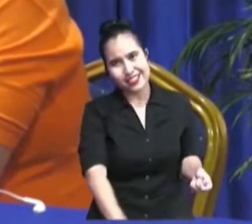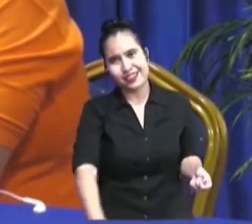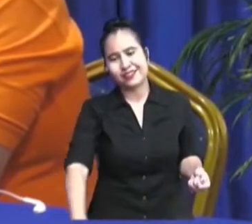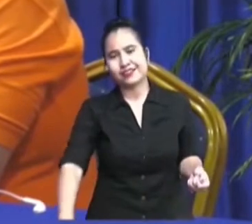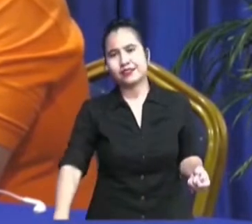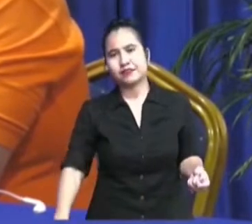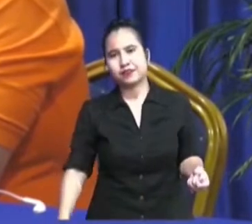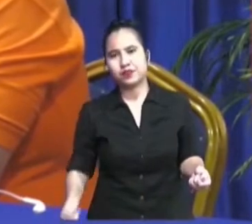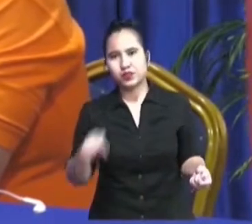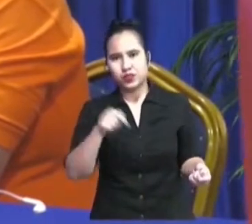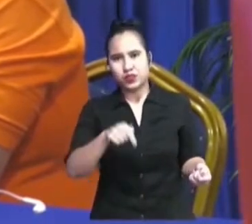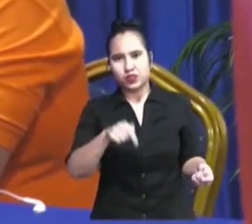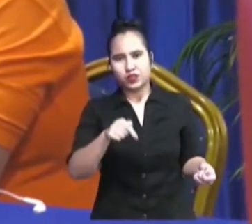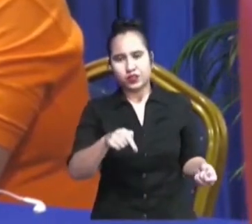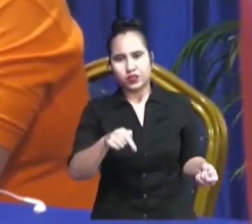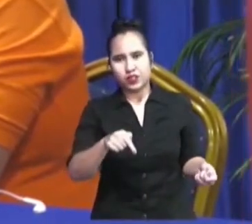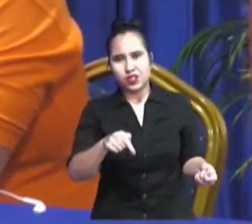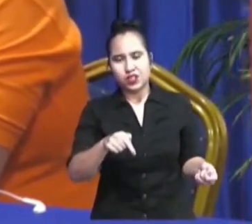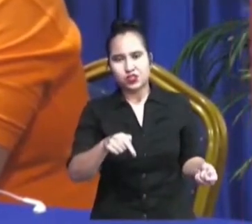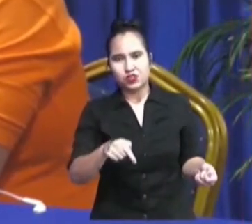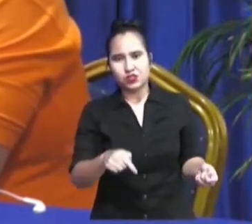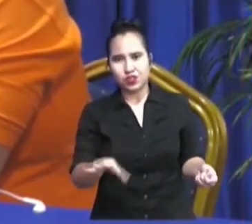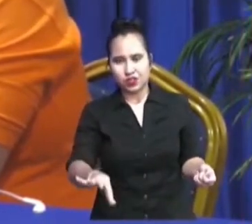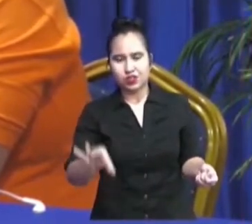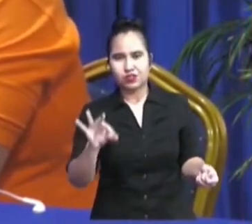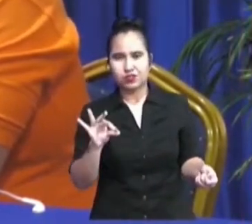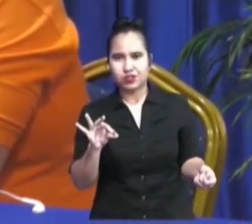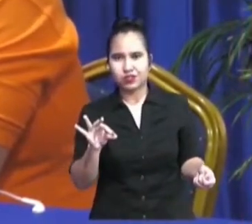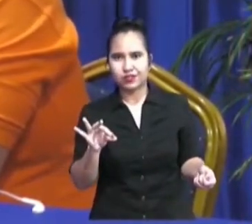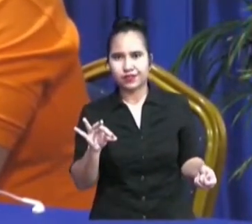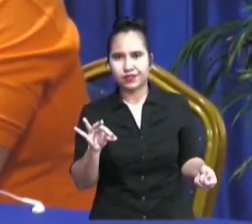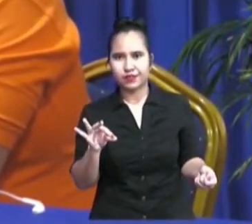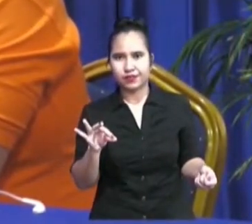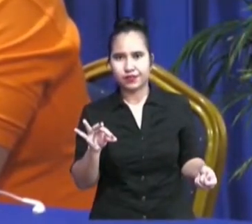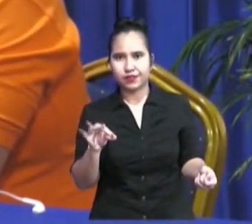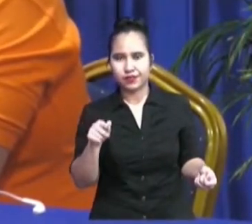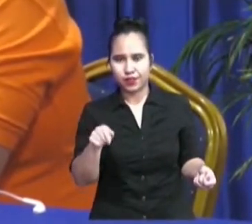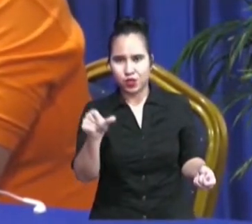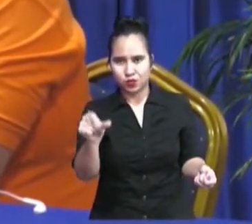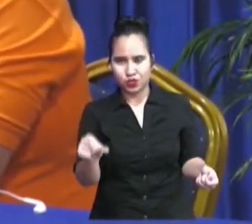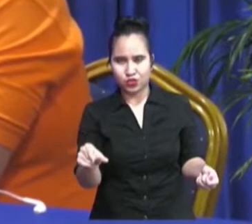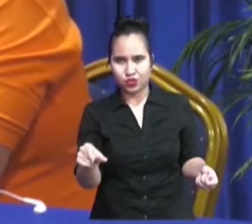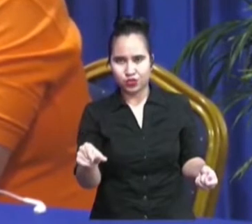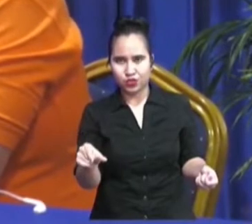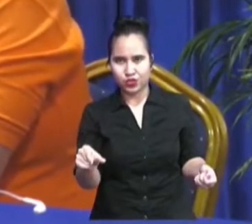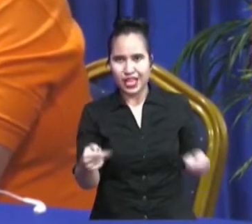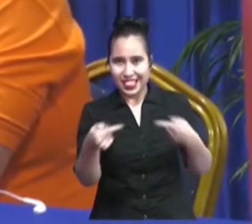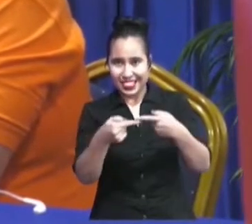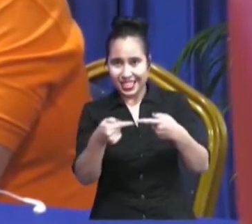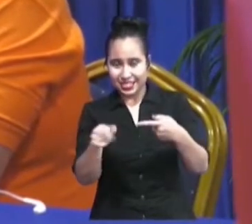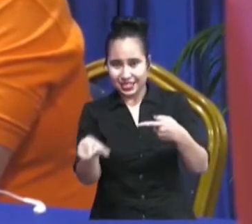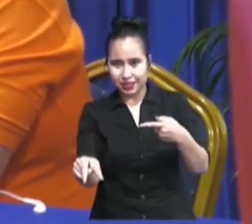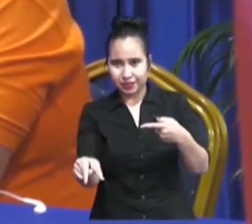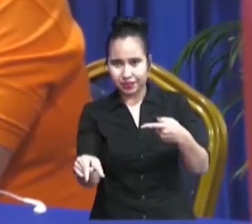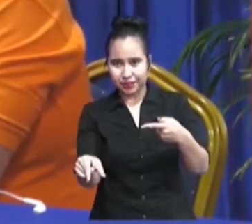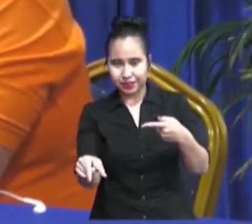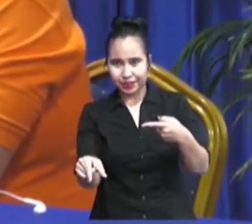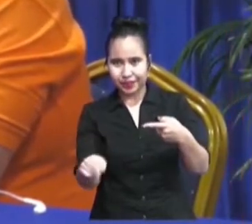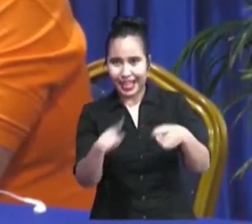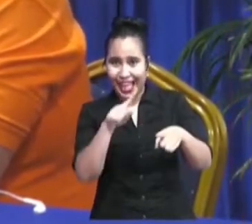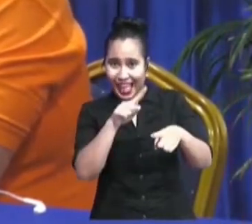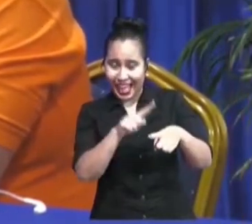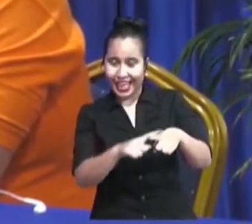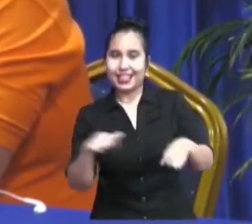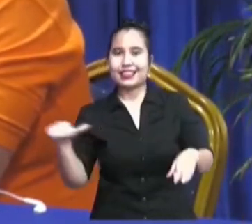gekozen voor het doen testen van de persoon. En tijdens de testperiode zijn de overige mensen